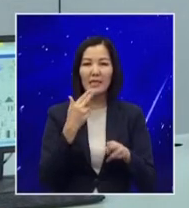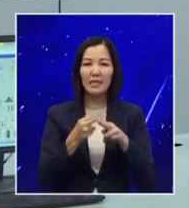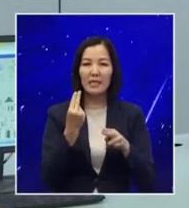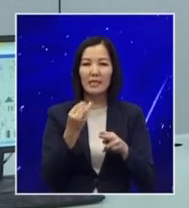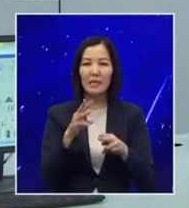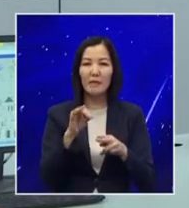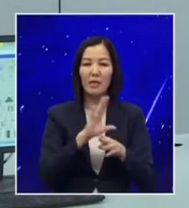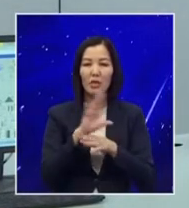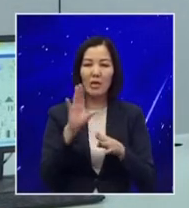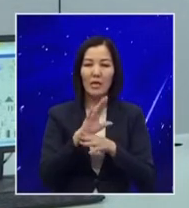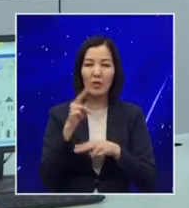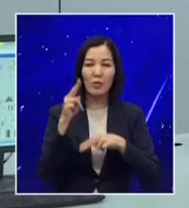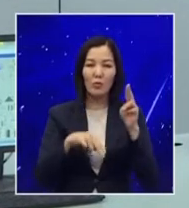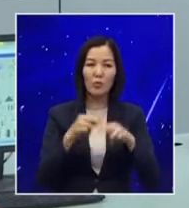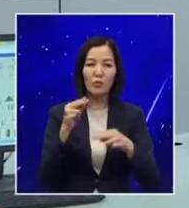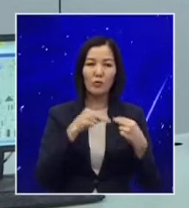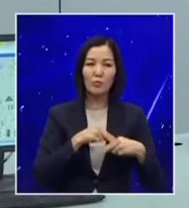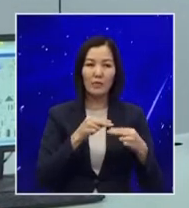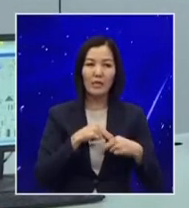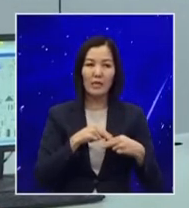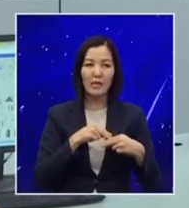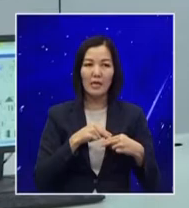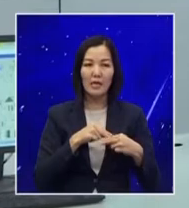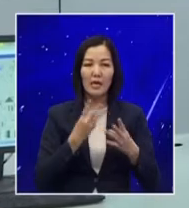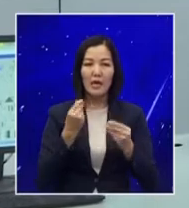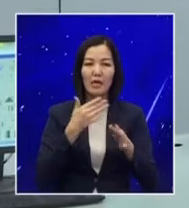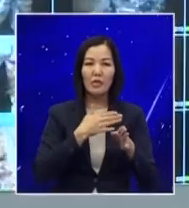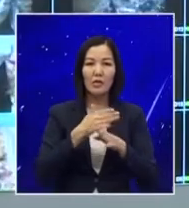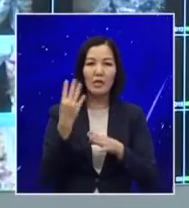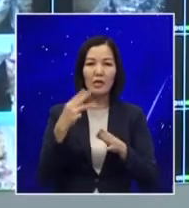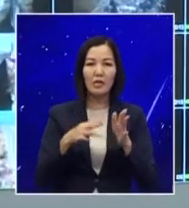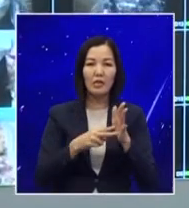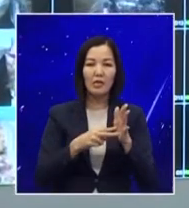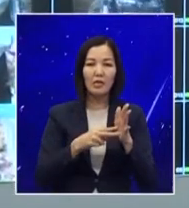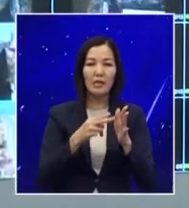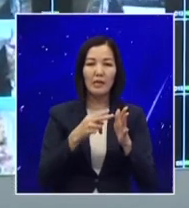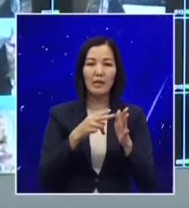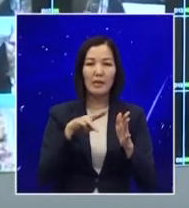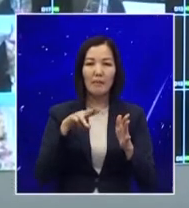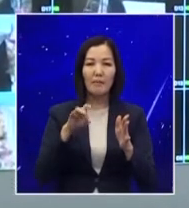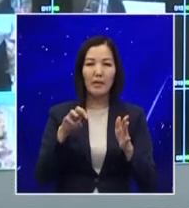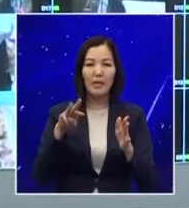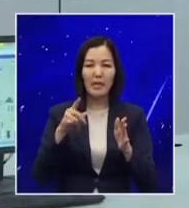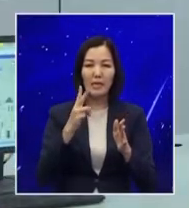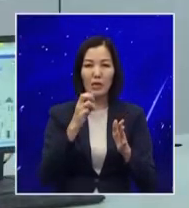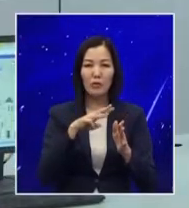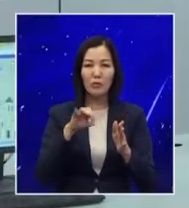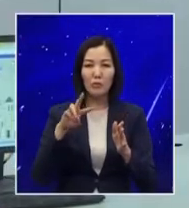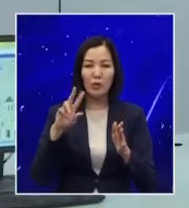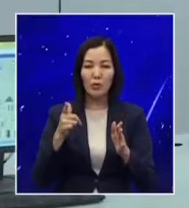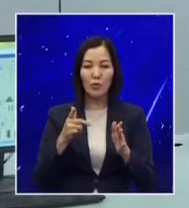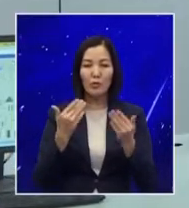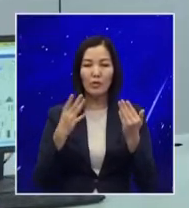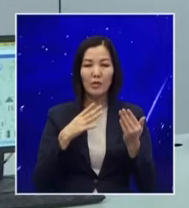Өзі мынаның құрылыс жұмыстарының қаржысы 47 миллиард 200 миллион. Қазіргі